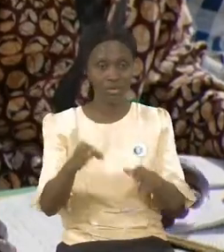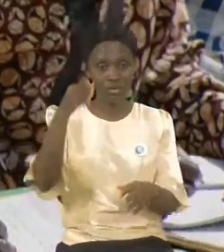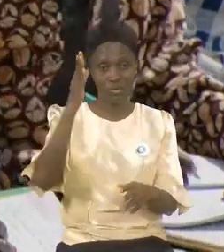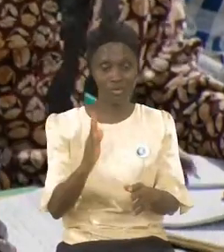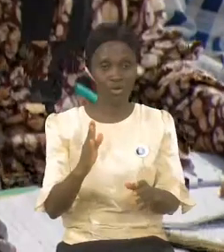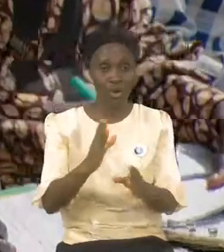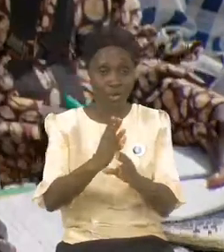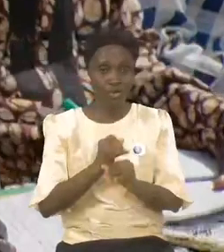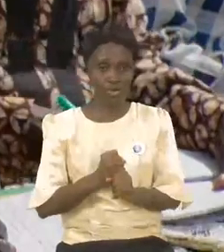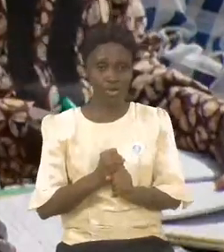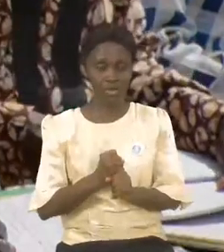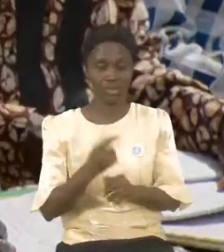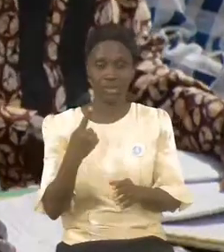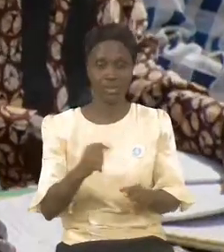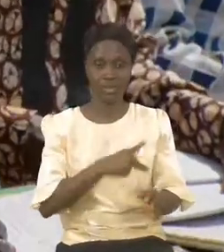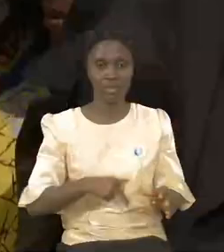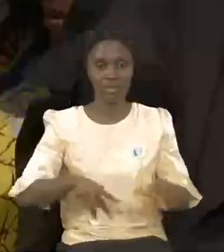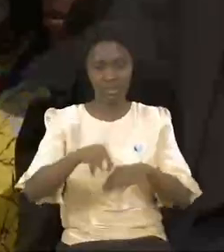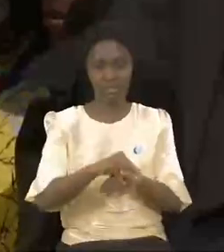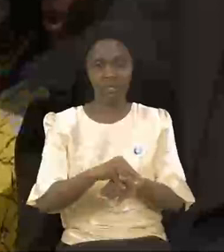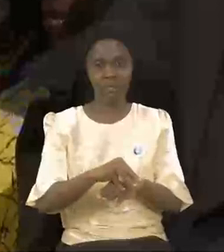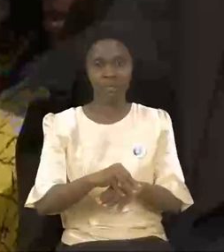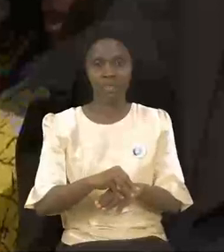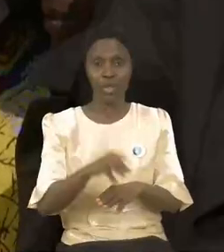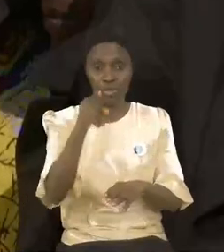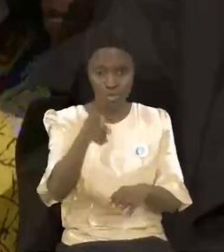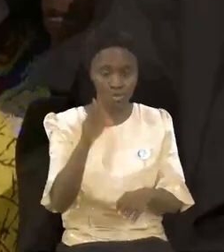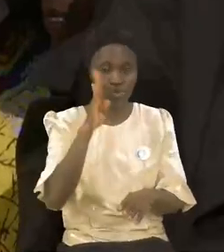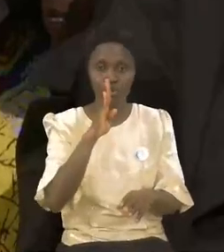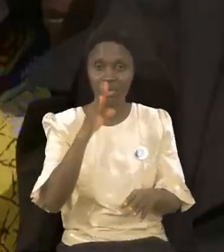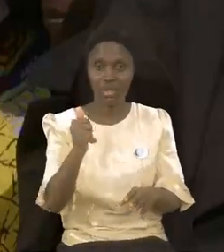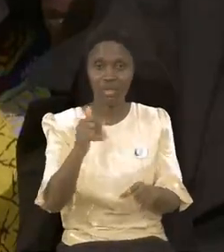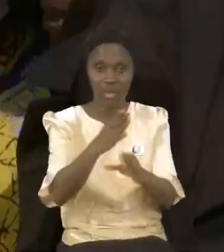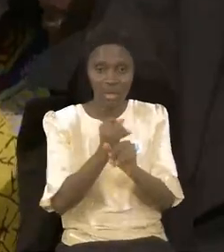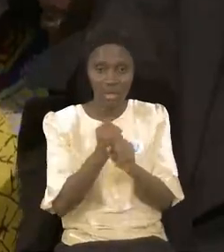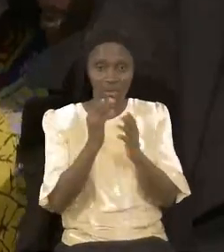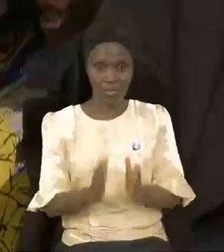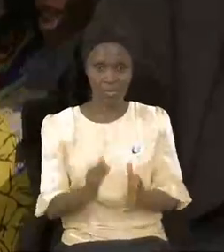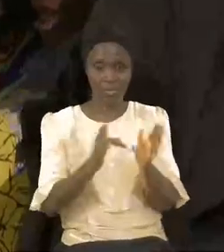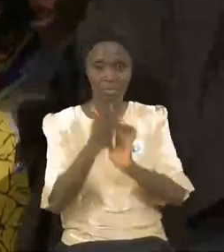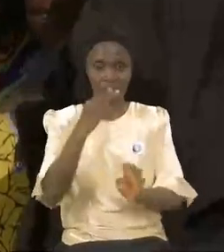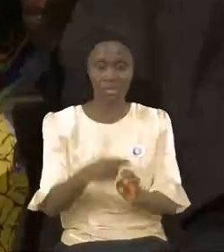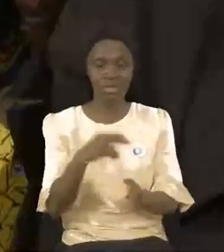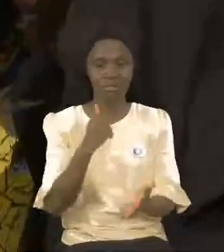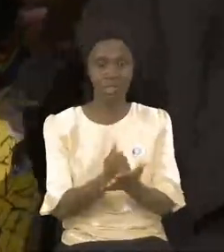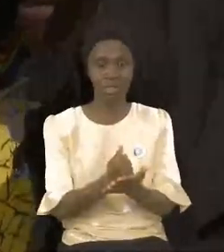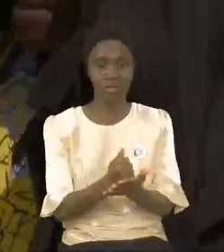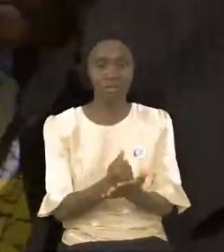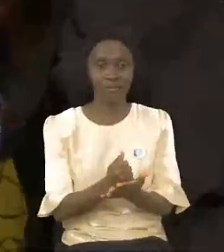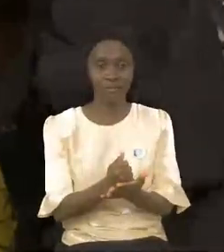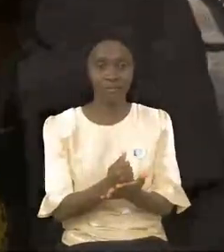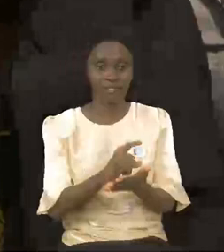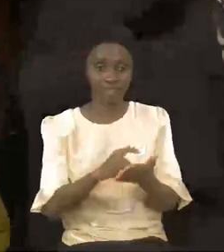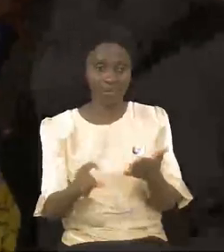les saints furent en possession du royaume. Vous serez possesseurs. Je dis, vous serez possesseurs.